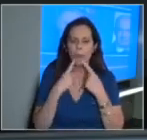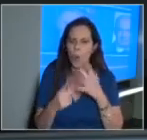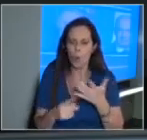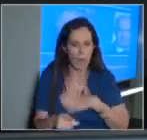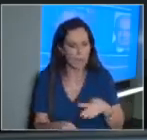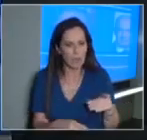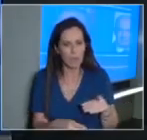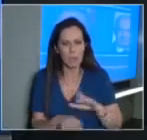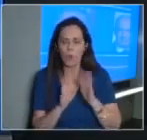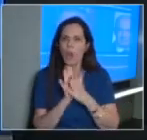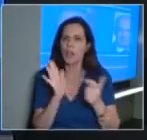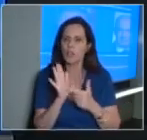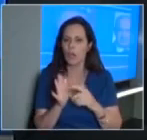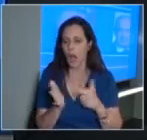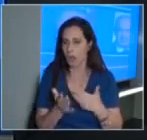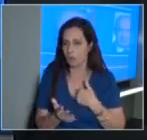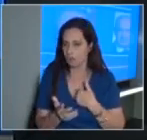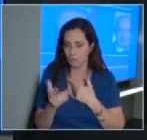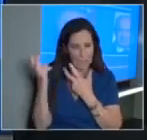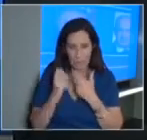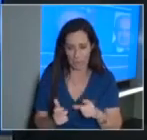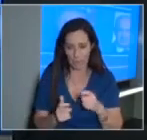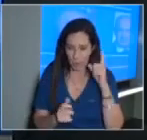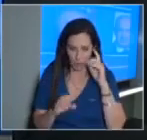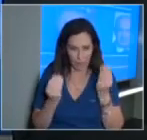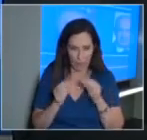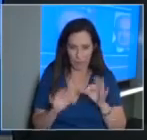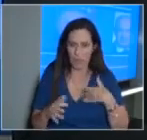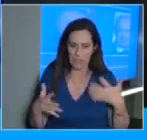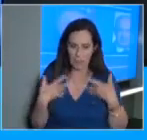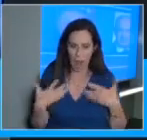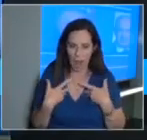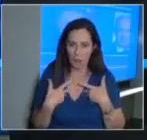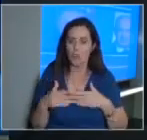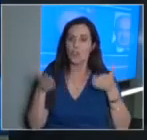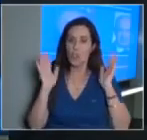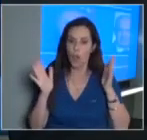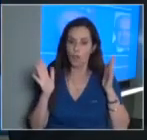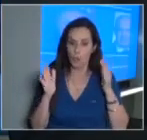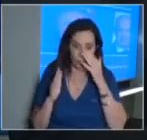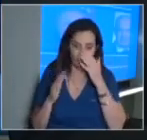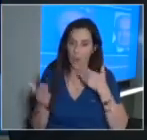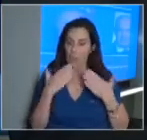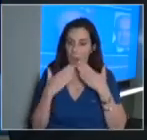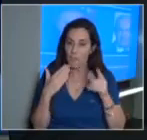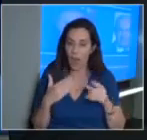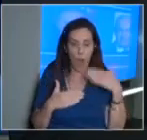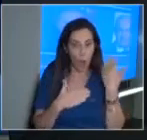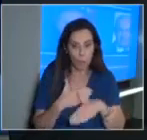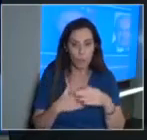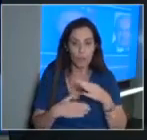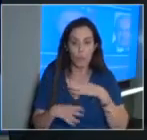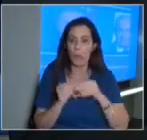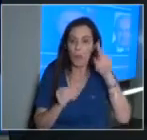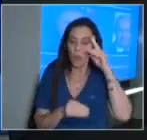כיוונת יניר, בכל הדרישות האחרות. ולכן הציפייה, ואני חושב שזה דבר אמיתי, אני שמח שנקבעה סוף סוף. אתה יודעת, הישיבת המסע ומתן האחרונה